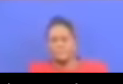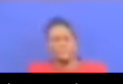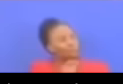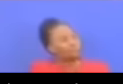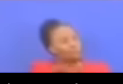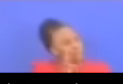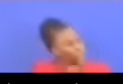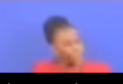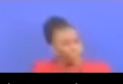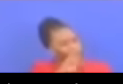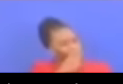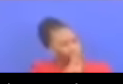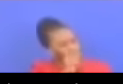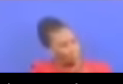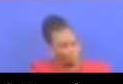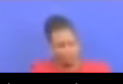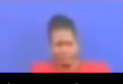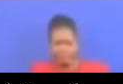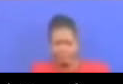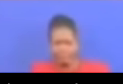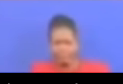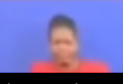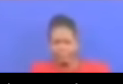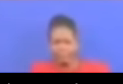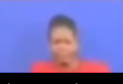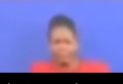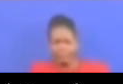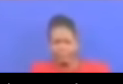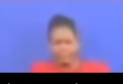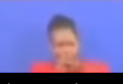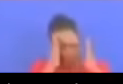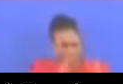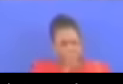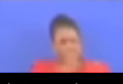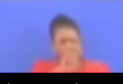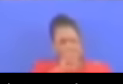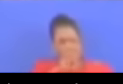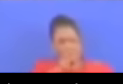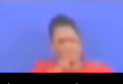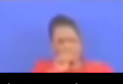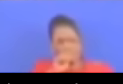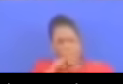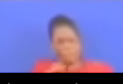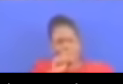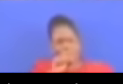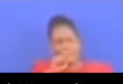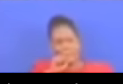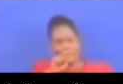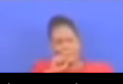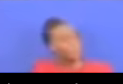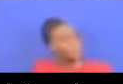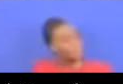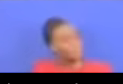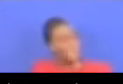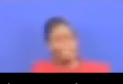wako ulikuwa umeshaisha mheshimiwa Mheswa nilimsikia mheshimiwa Kigwangala kwanza kabla yako. Mheshimiwa Kigwangala.